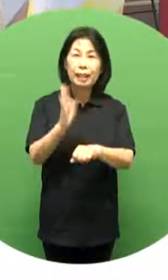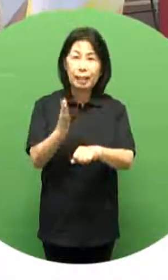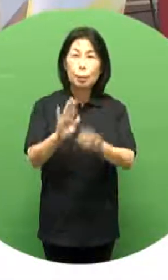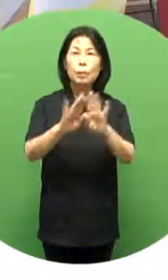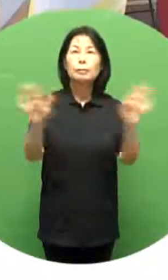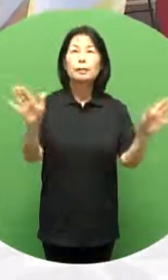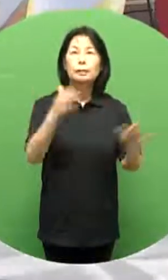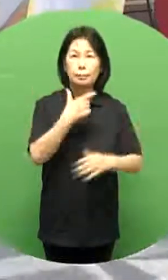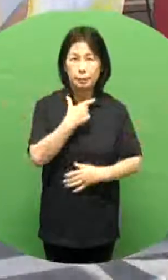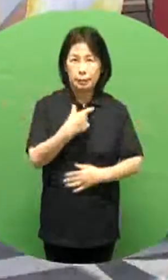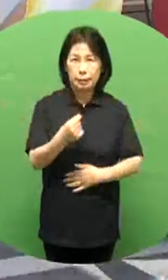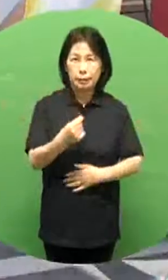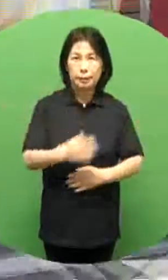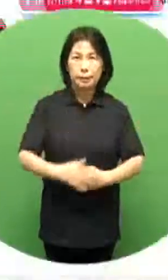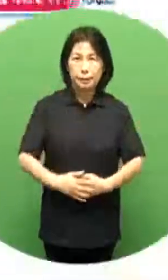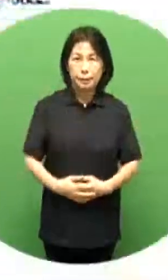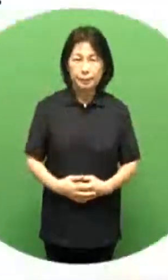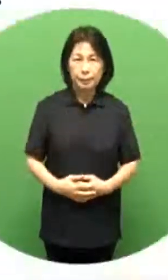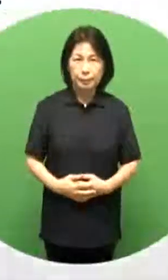思います。